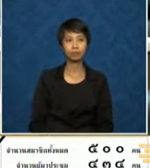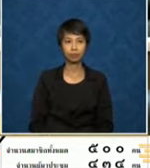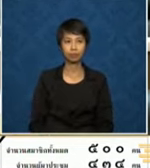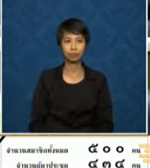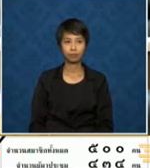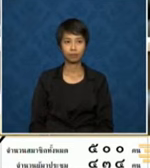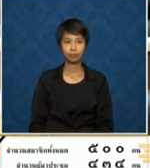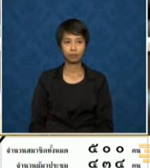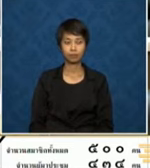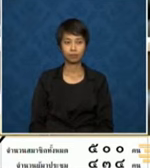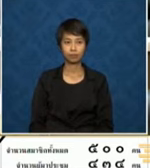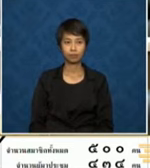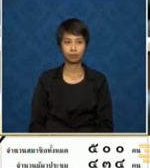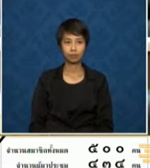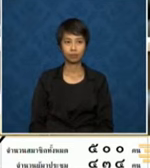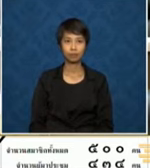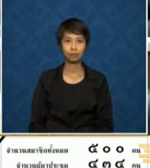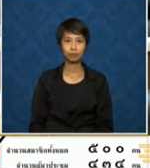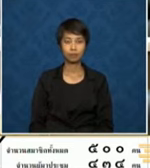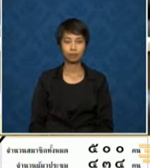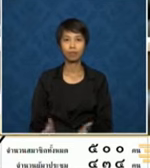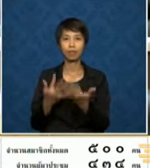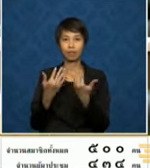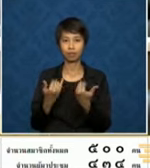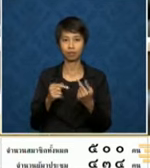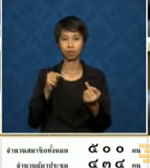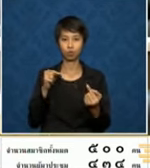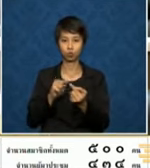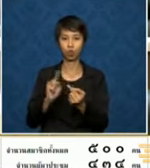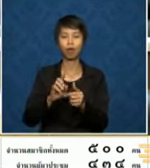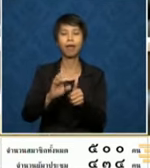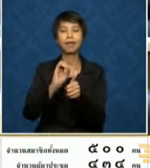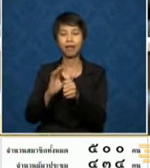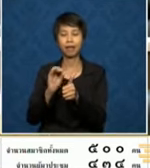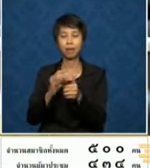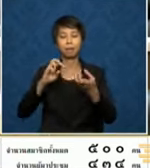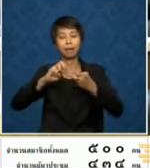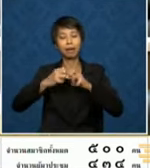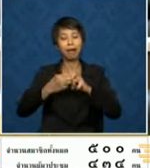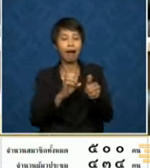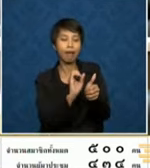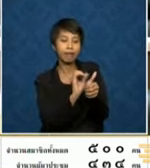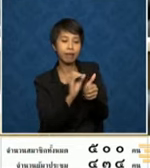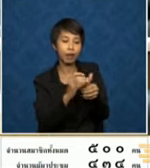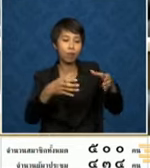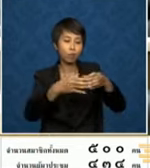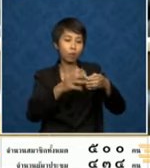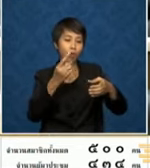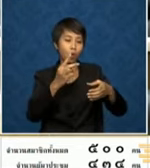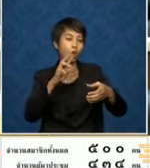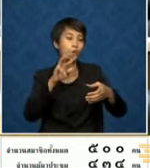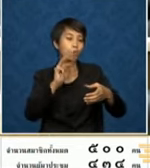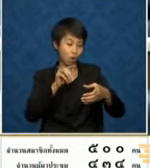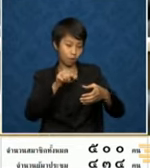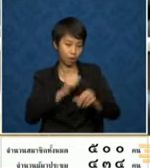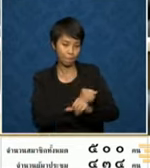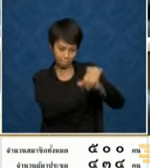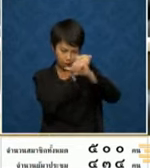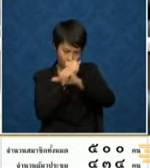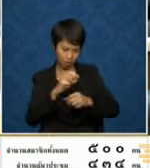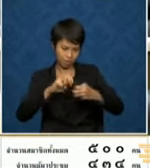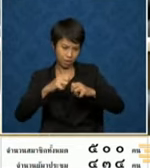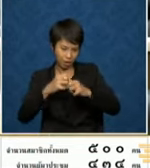ในส่วนของการเสนอนะฮะปัญหาต่อคณะรัฐมนตรีนะครับเพื่อป้องกันความเสียหายและมีแนวโน้มที่จะสอบ